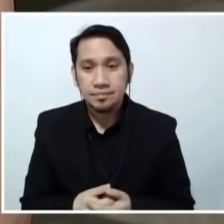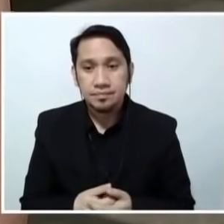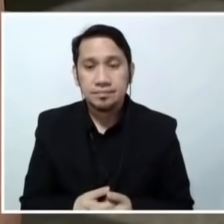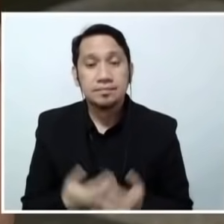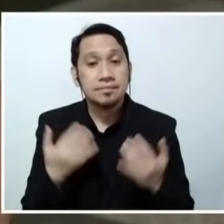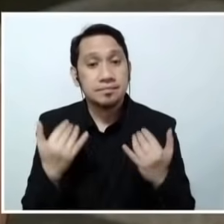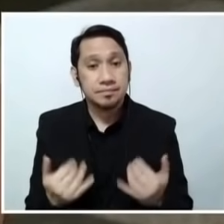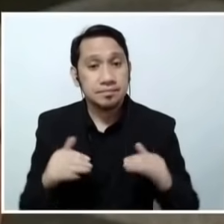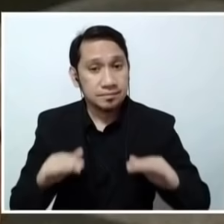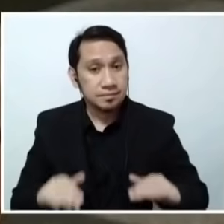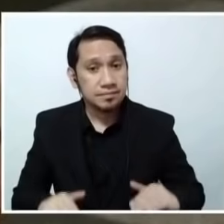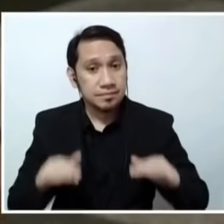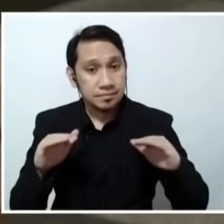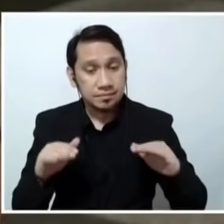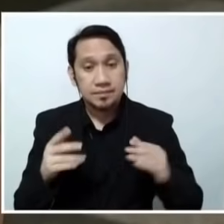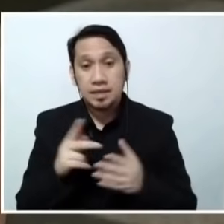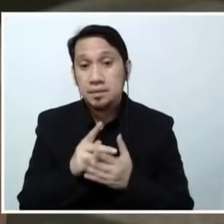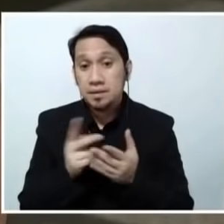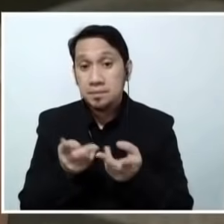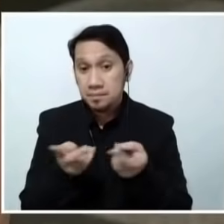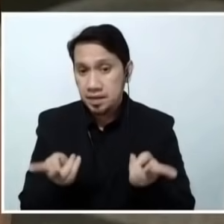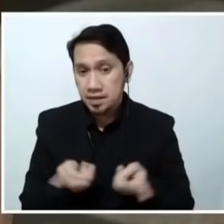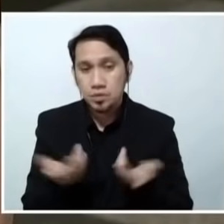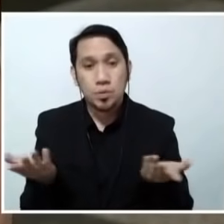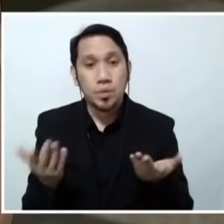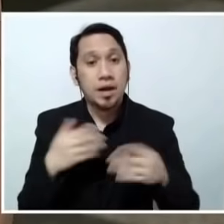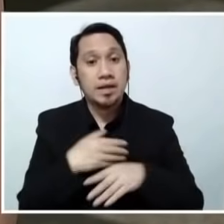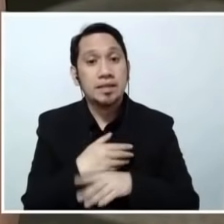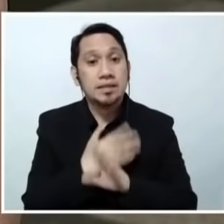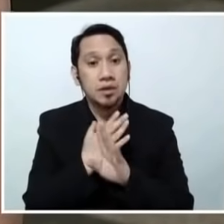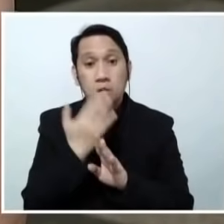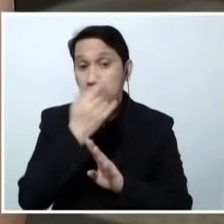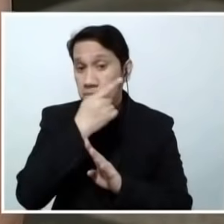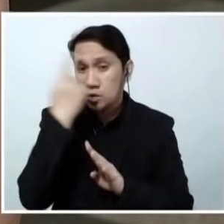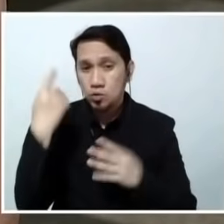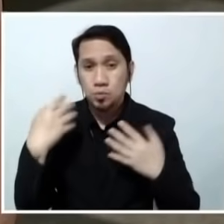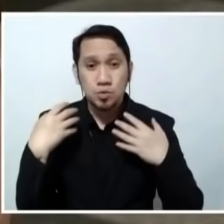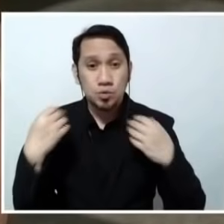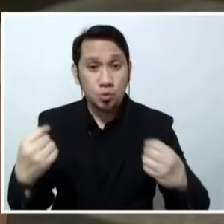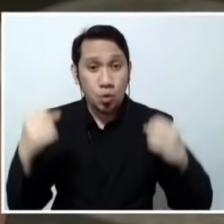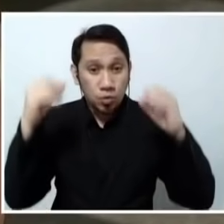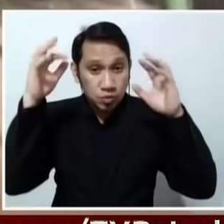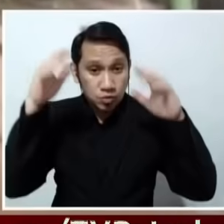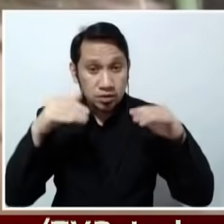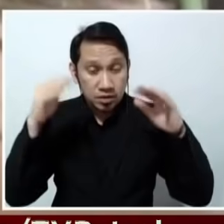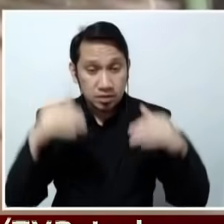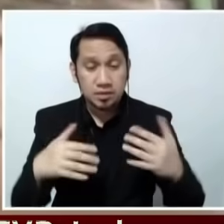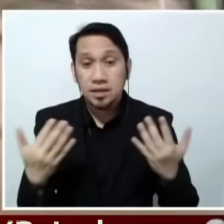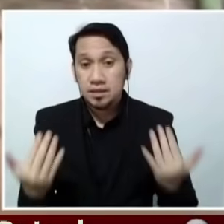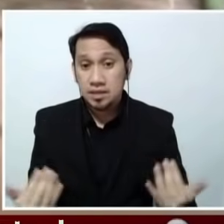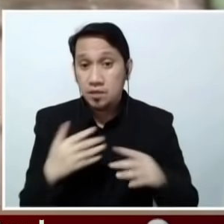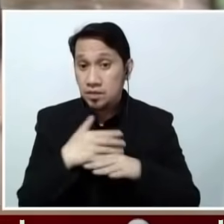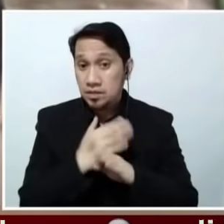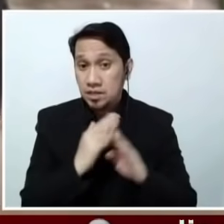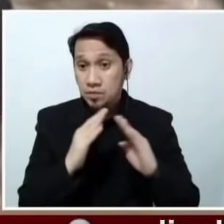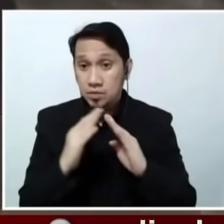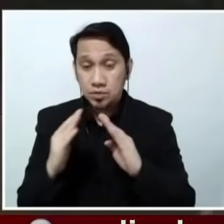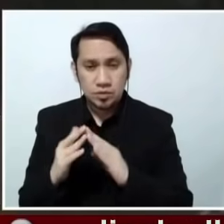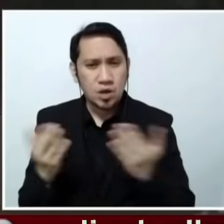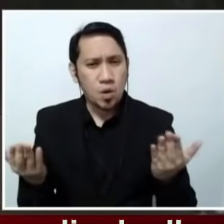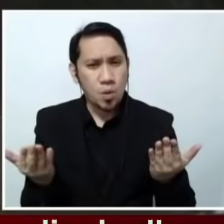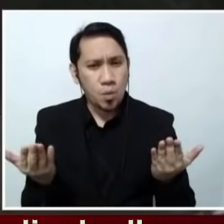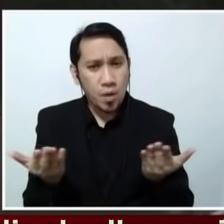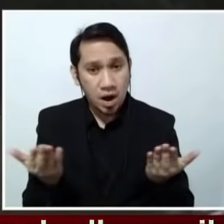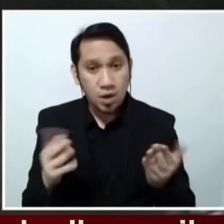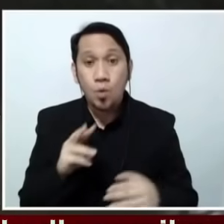Muling binaha ang ilang lugar sa Davao City kagabi, punsod ng malakas na ulan. Sa Barangay Mintal, Davao City, halos umabot sa